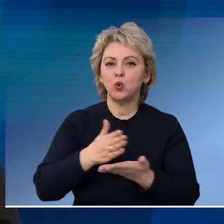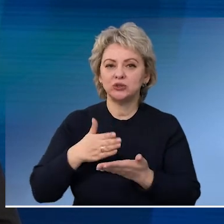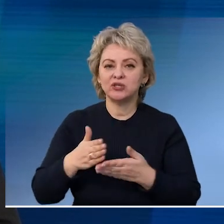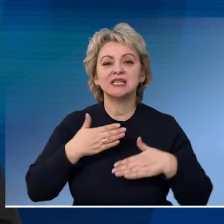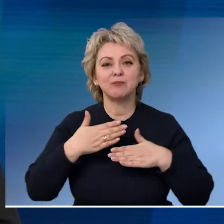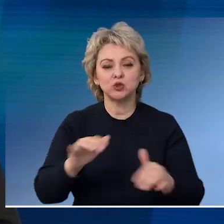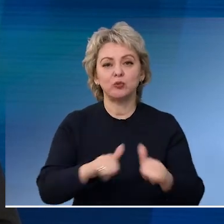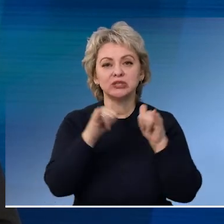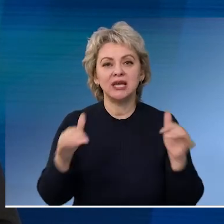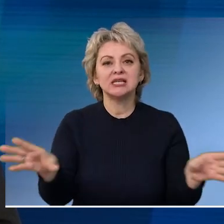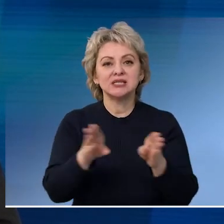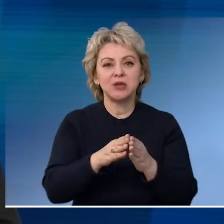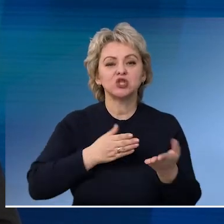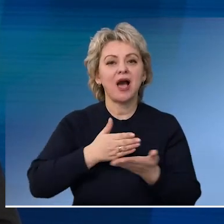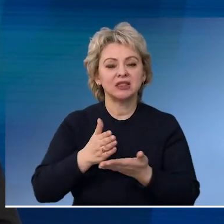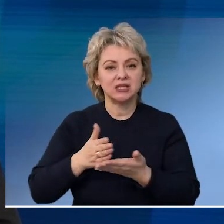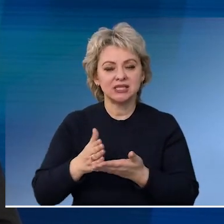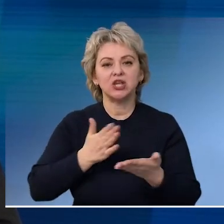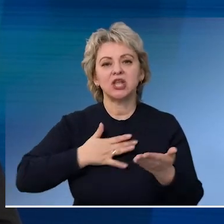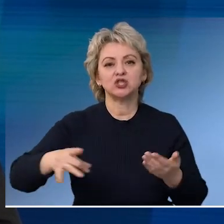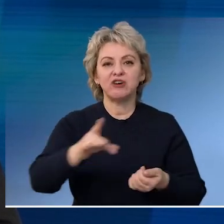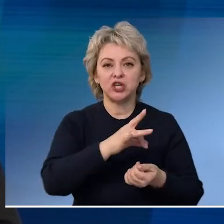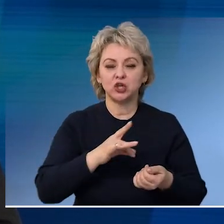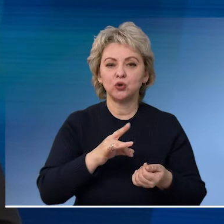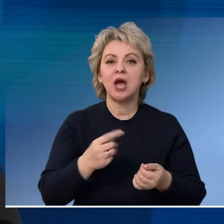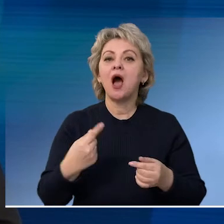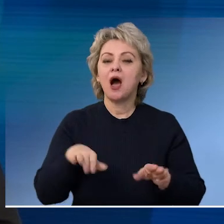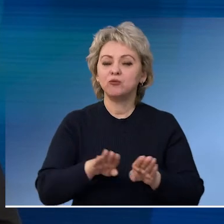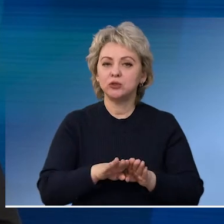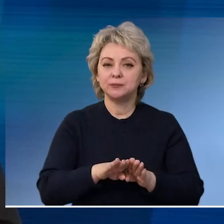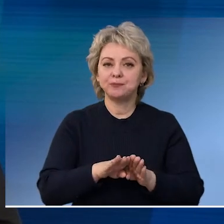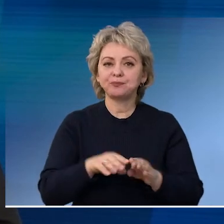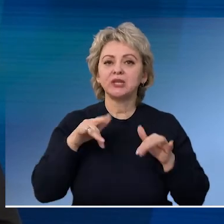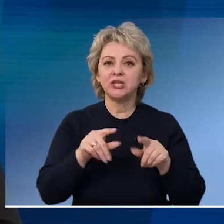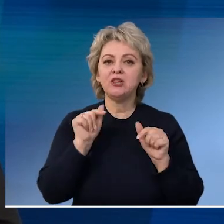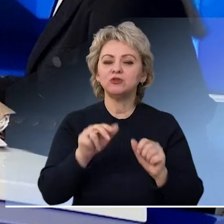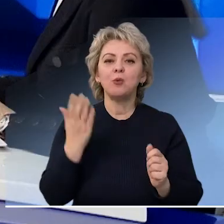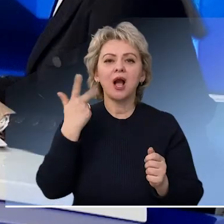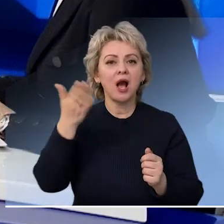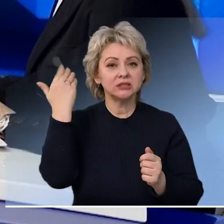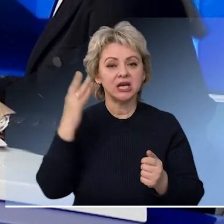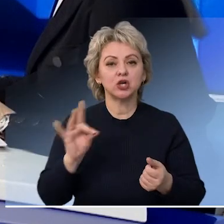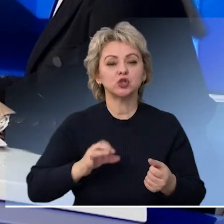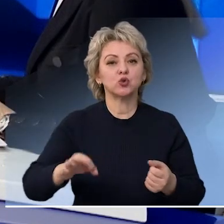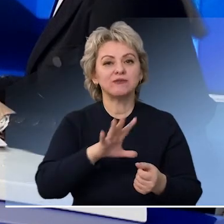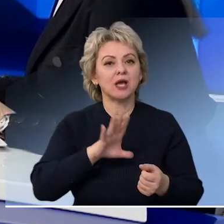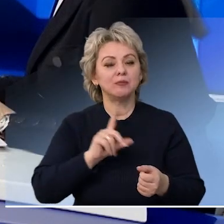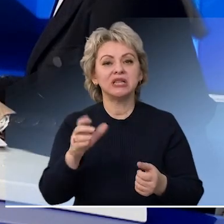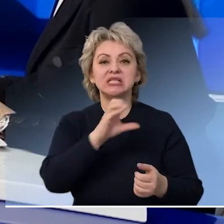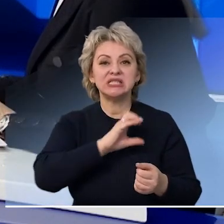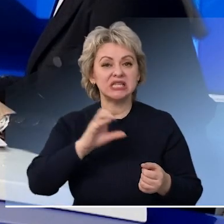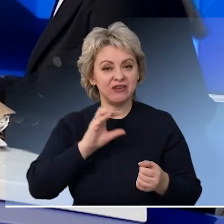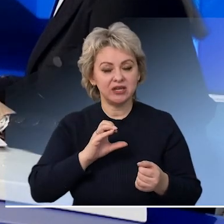эти отрасли способствуют развитию смежных отраслей нашего региона. Ну вот, дело в том, что когда-то Ростовская область была